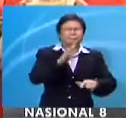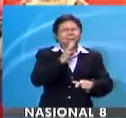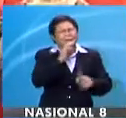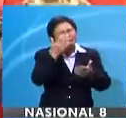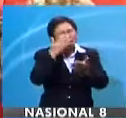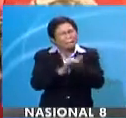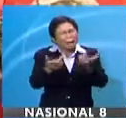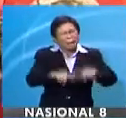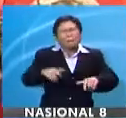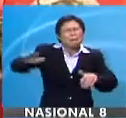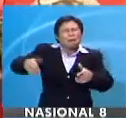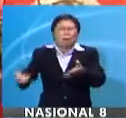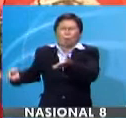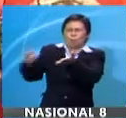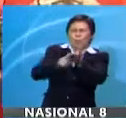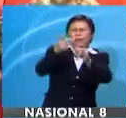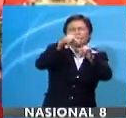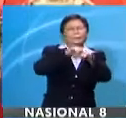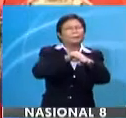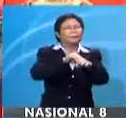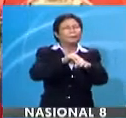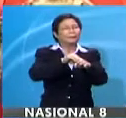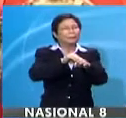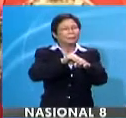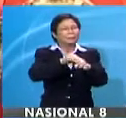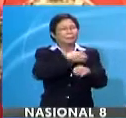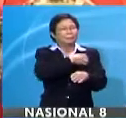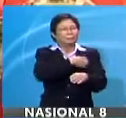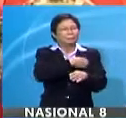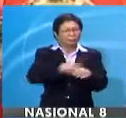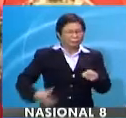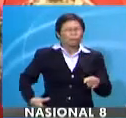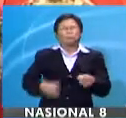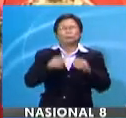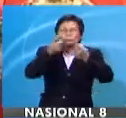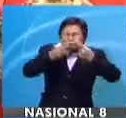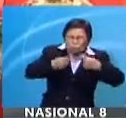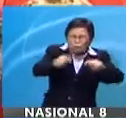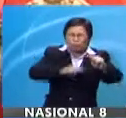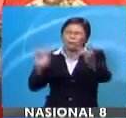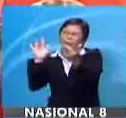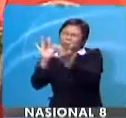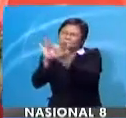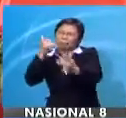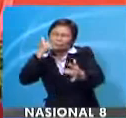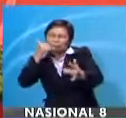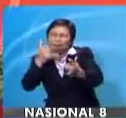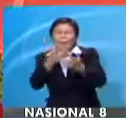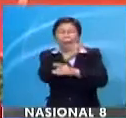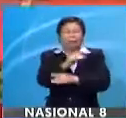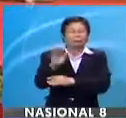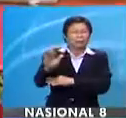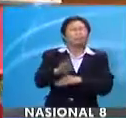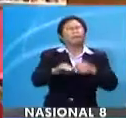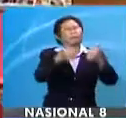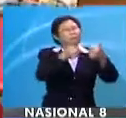they have yet to report to the mission. So we're making every effort trying to contact them. And also there are a couple